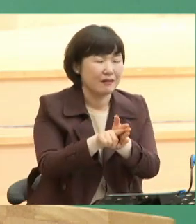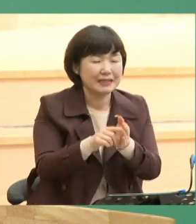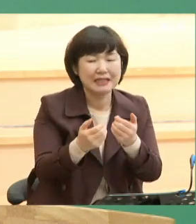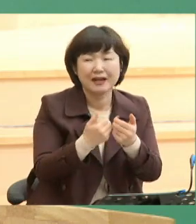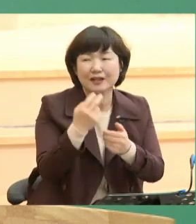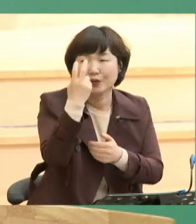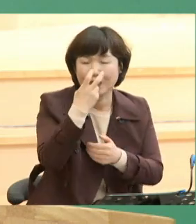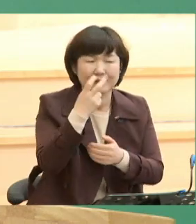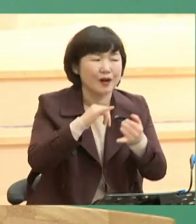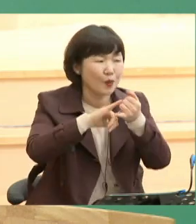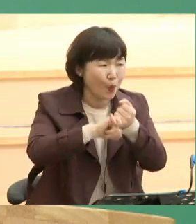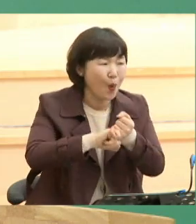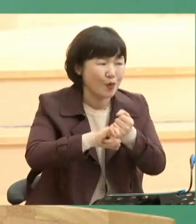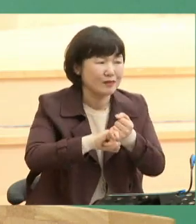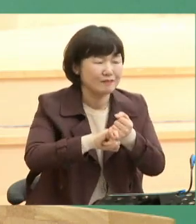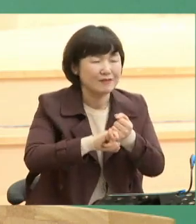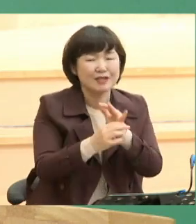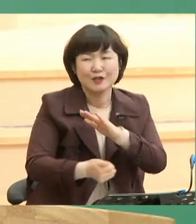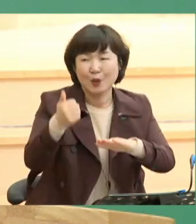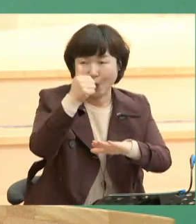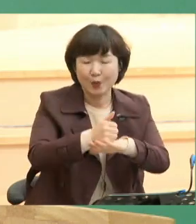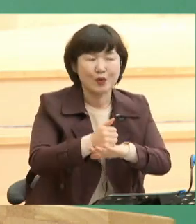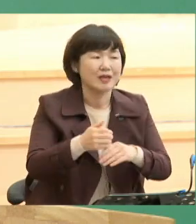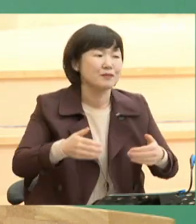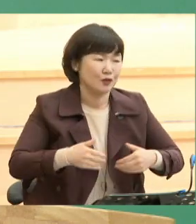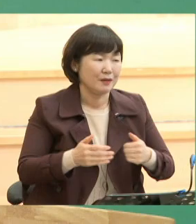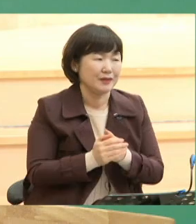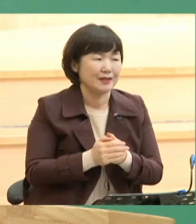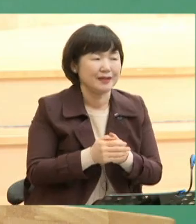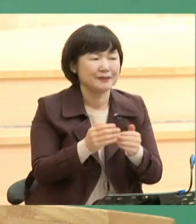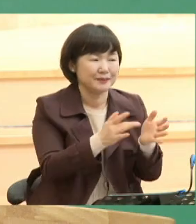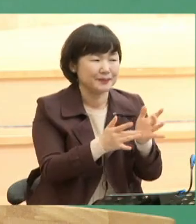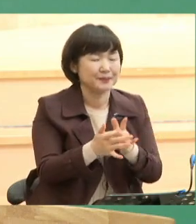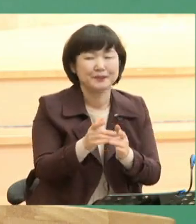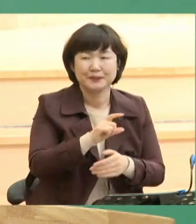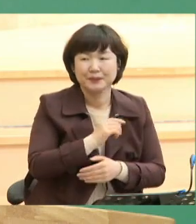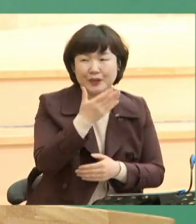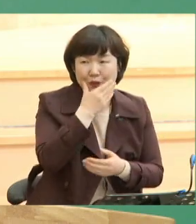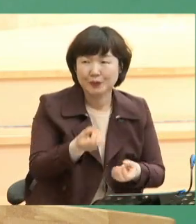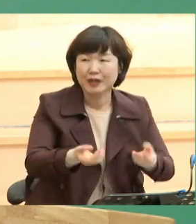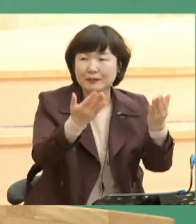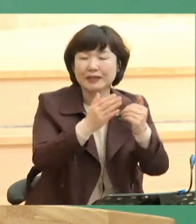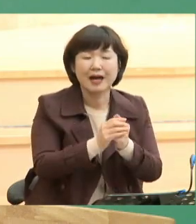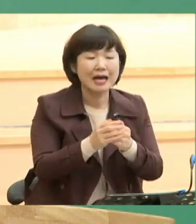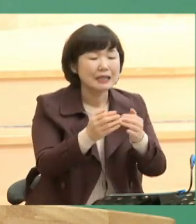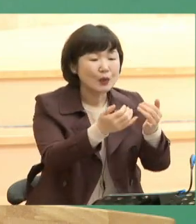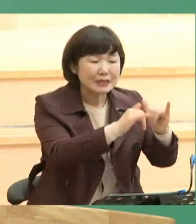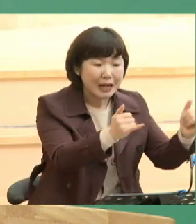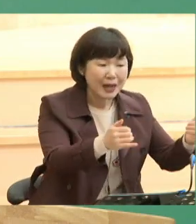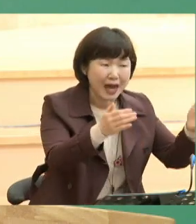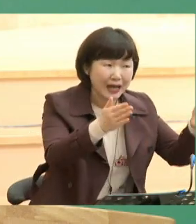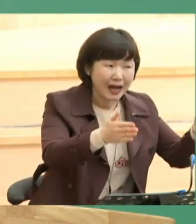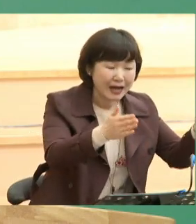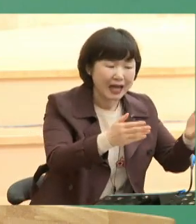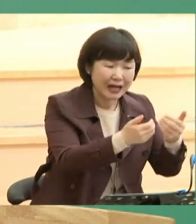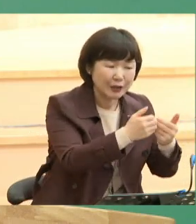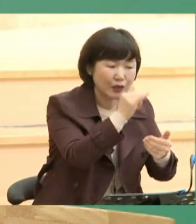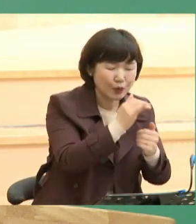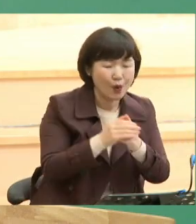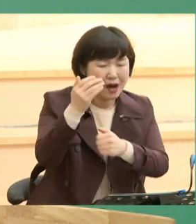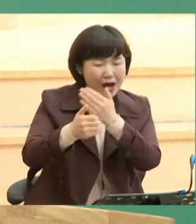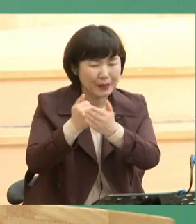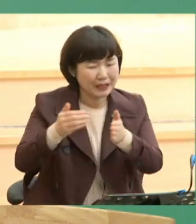갈등 관리에 성공할 수 있기를 주의 이름으로 축원합니다 사람과의 갈등 도 있습니다만 하나님과의 갈등이